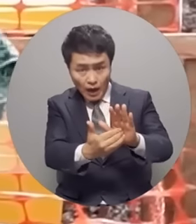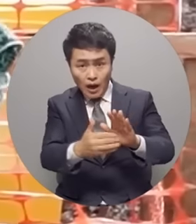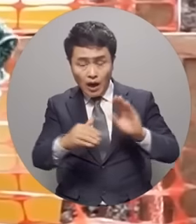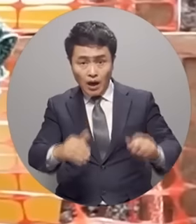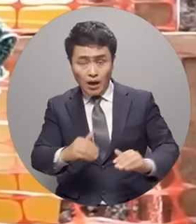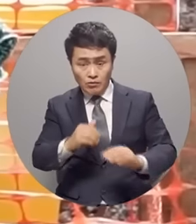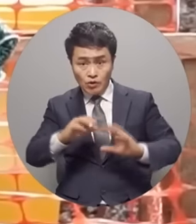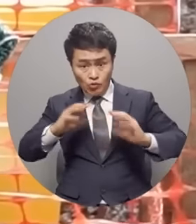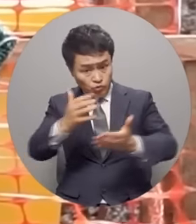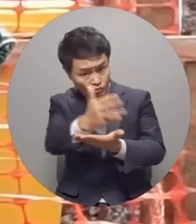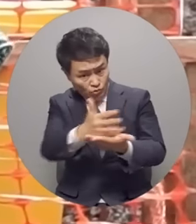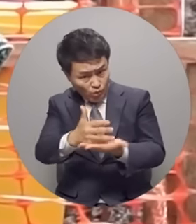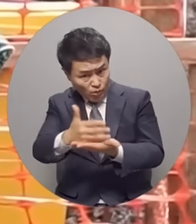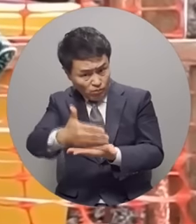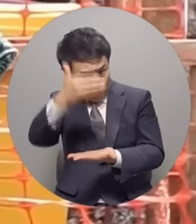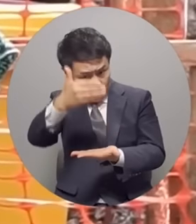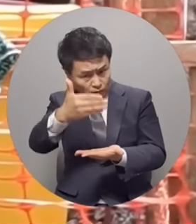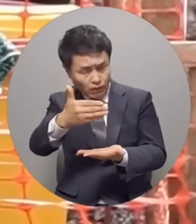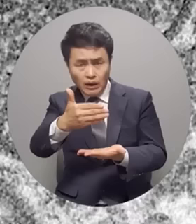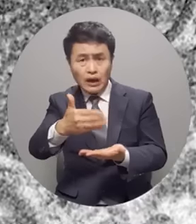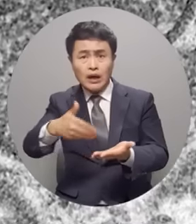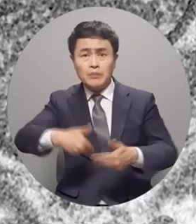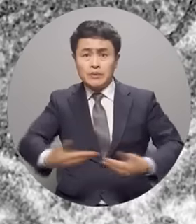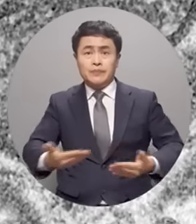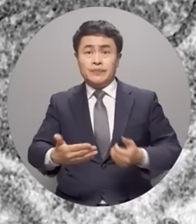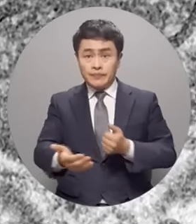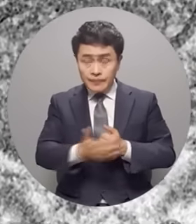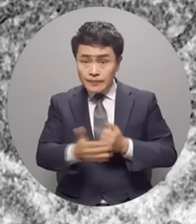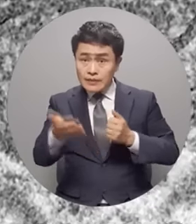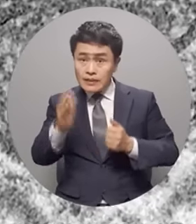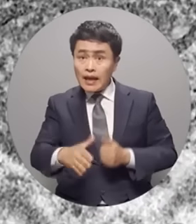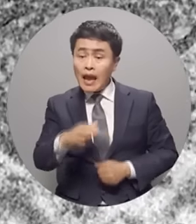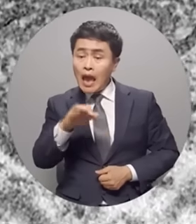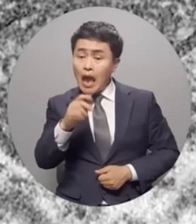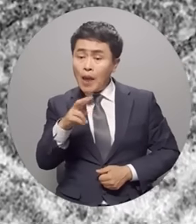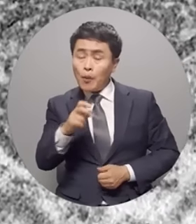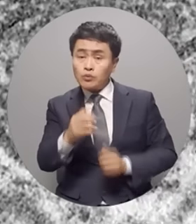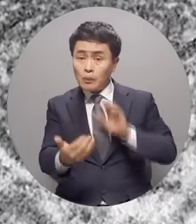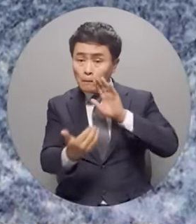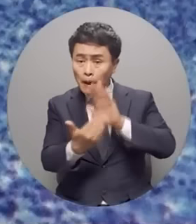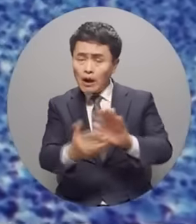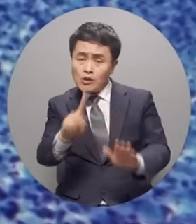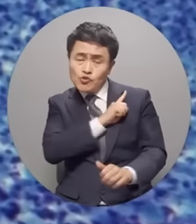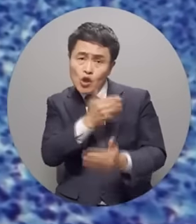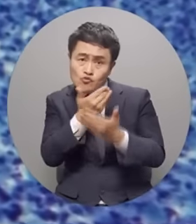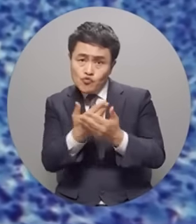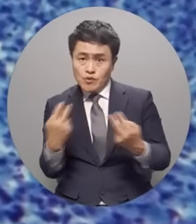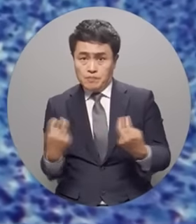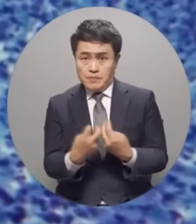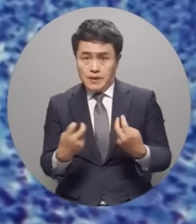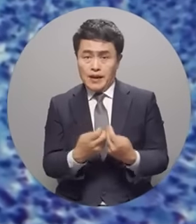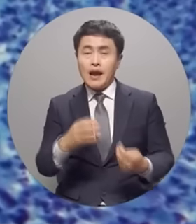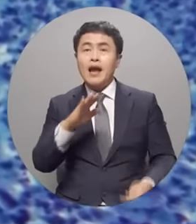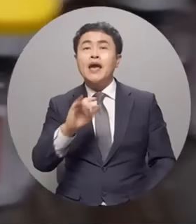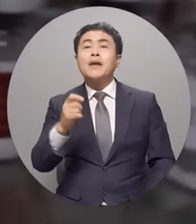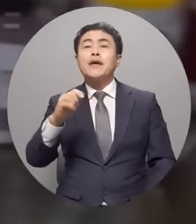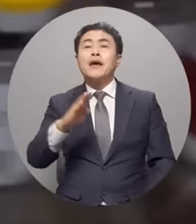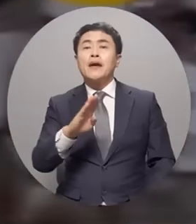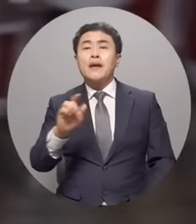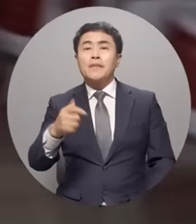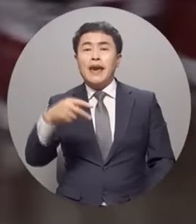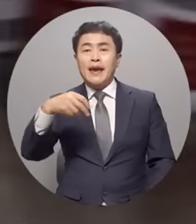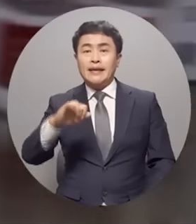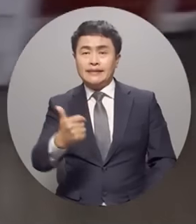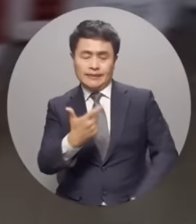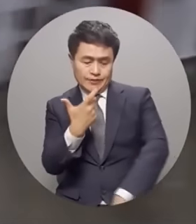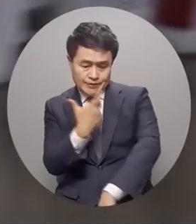봉쇄가 필요하진 않다고 설명했습니다. 그러면서 엠폭스 발병을 막을 가장 중요한 수단은 백신 접종이라고